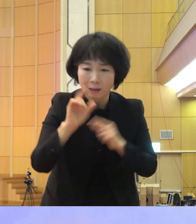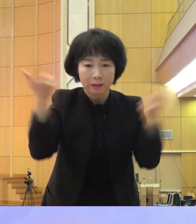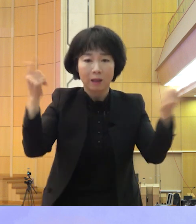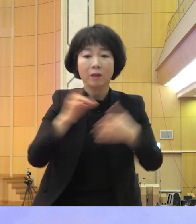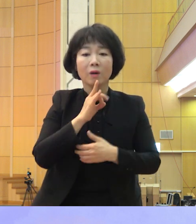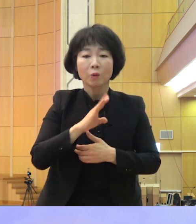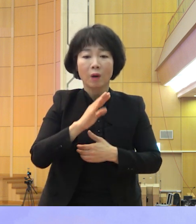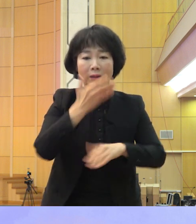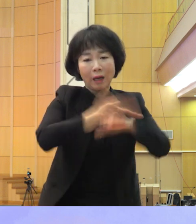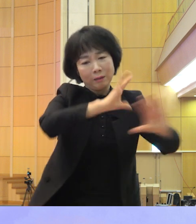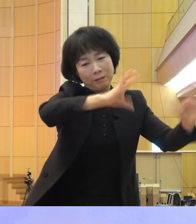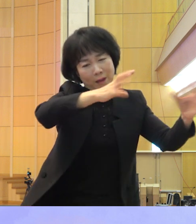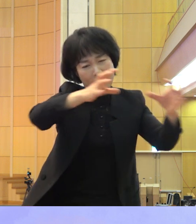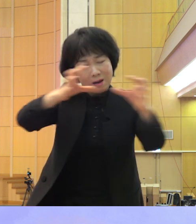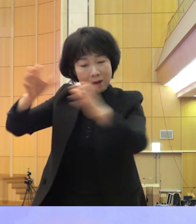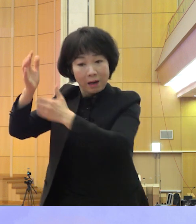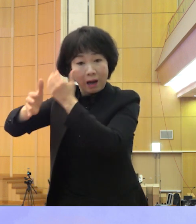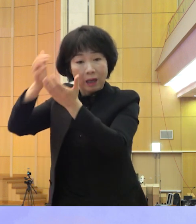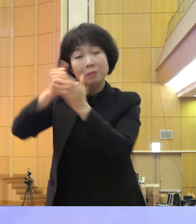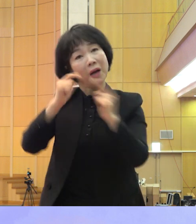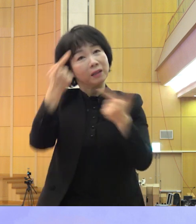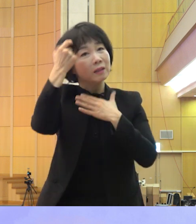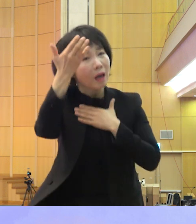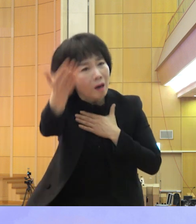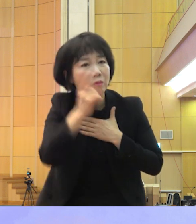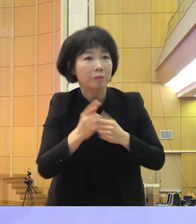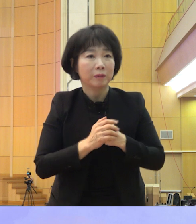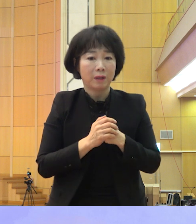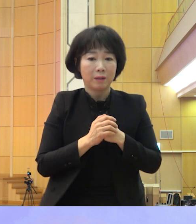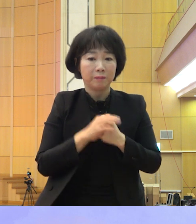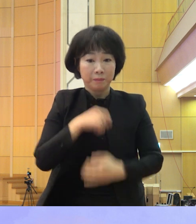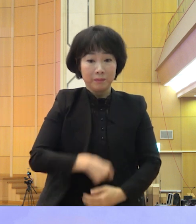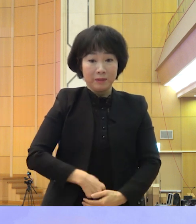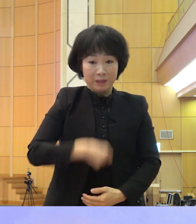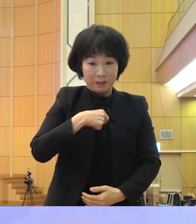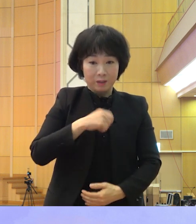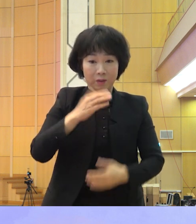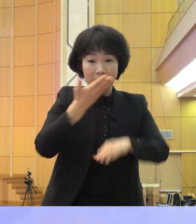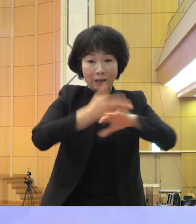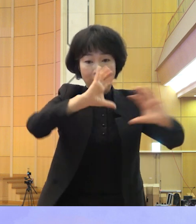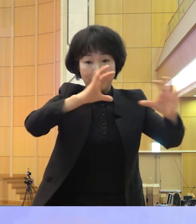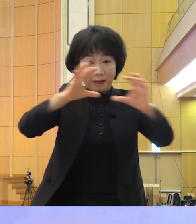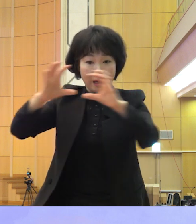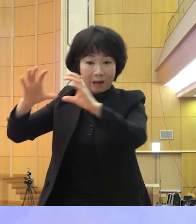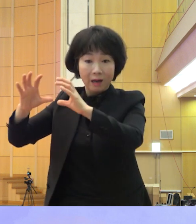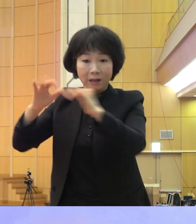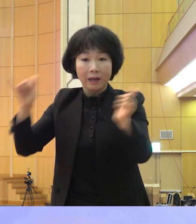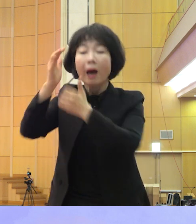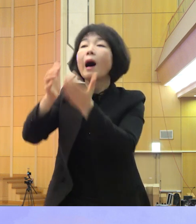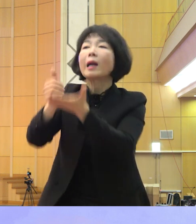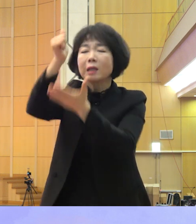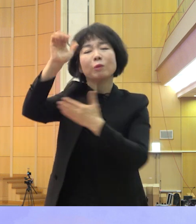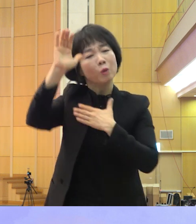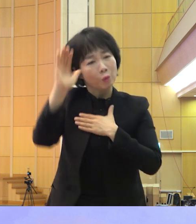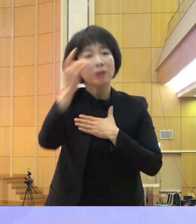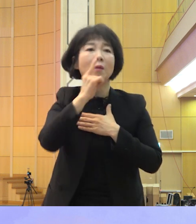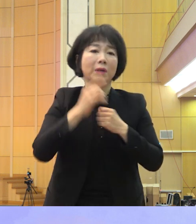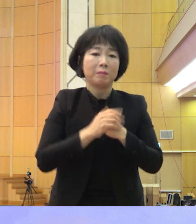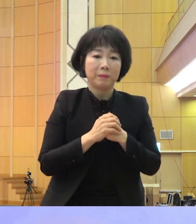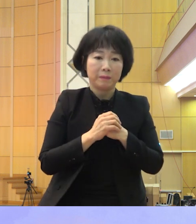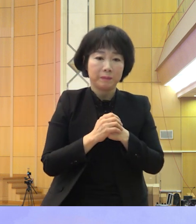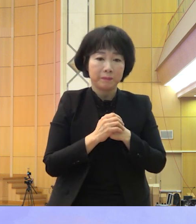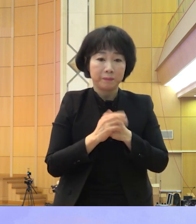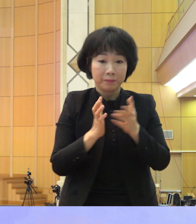또한 이방인의 하나님은 아니시냐? 진실로 이방인의 하나님도 되시느니라. 그래서 예수님이 이